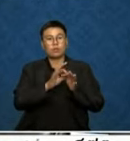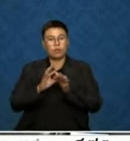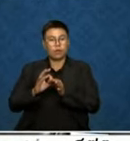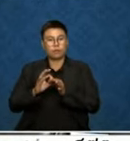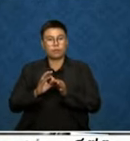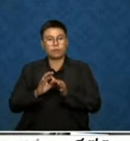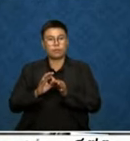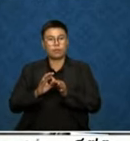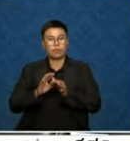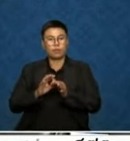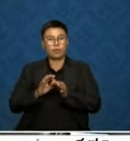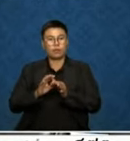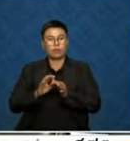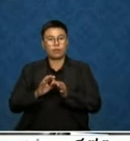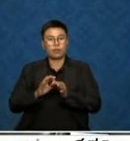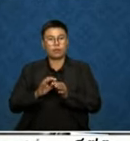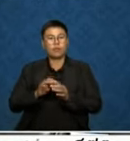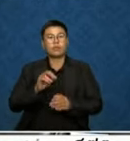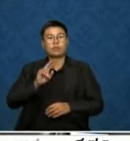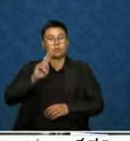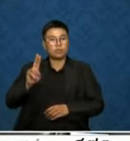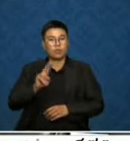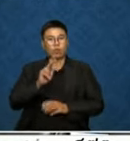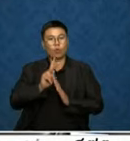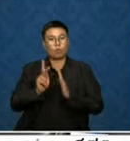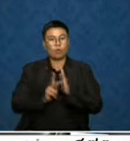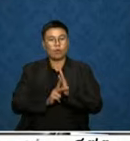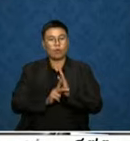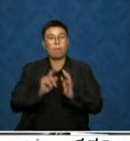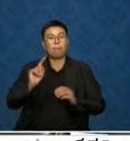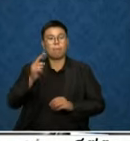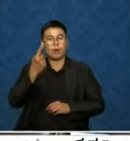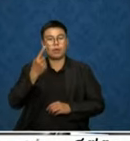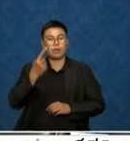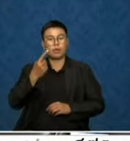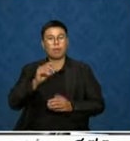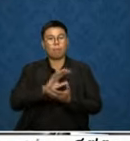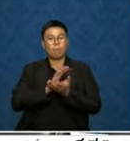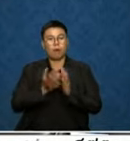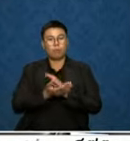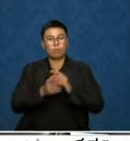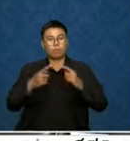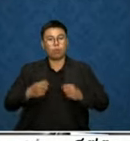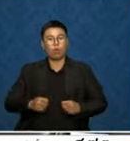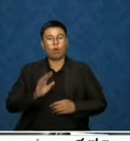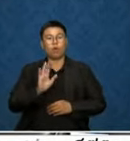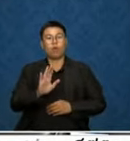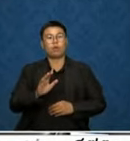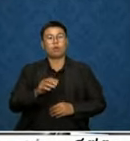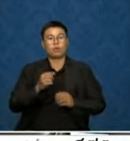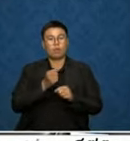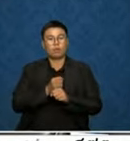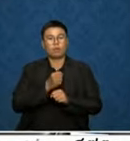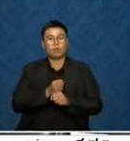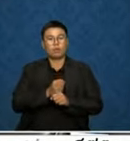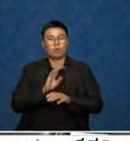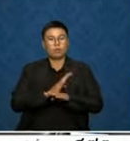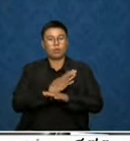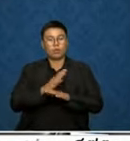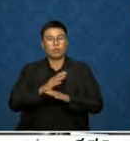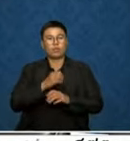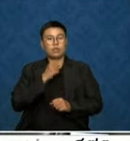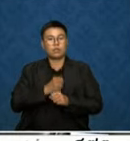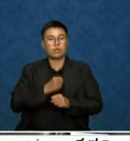กับการใช้นะครับในยุคสมัยใหม่และการปรับตัวนะครับของบรรดาธุรกิจที่พยายามจะท